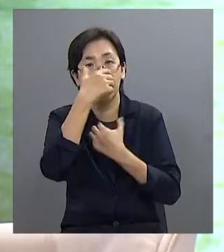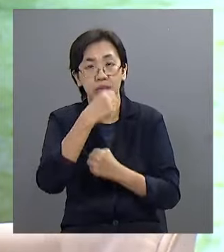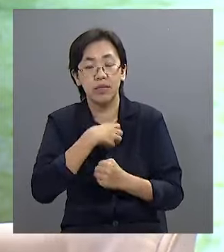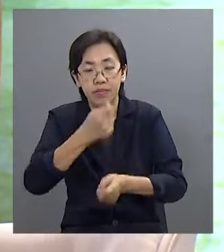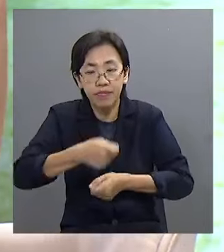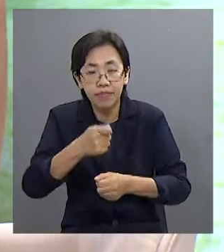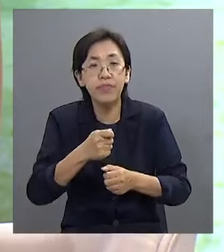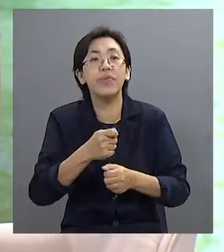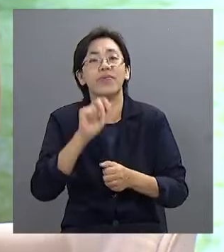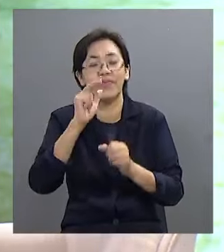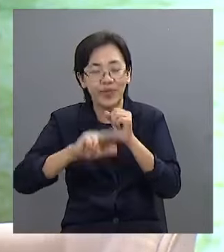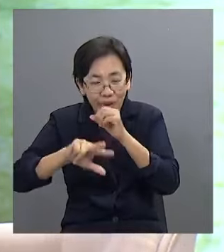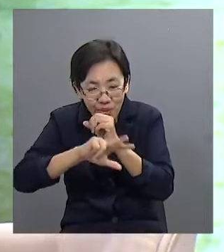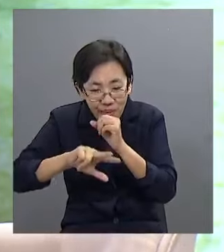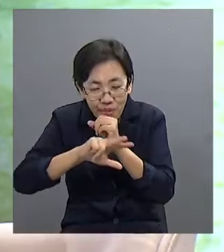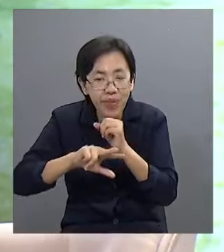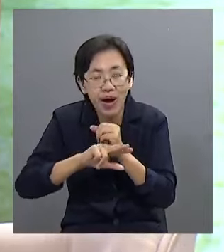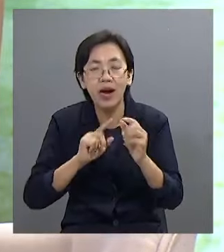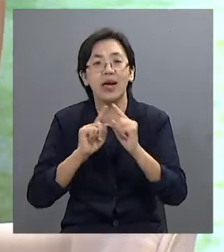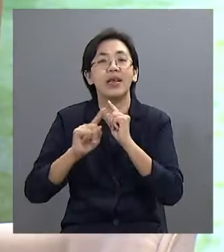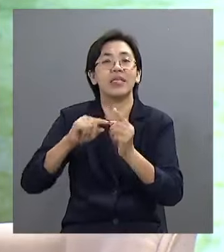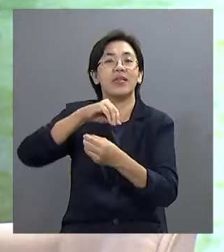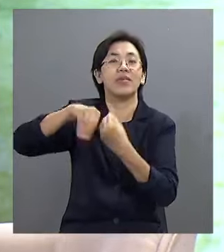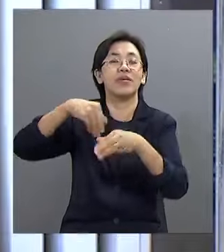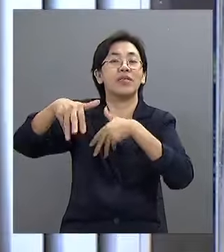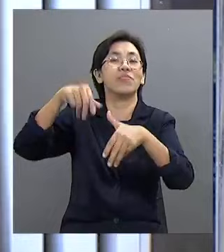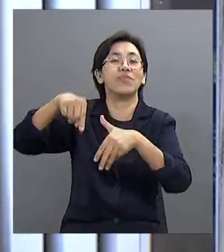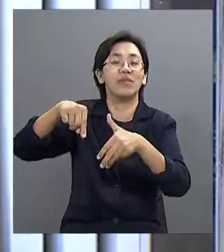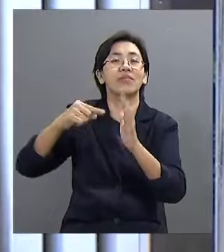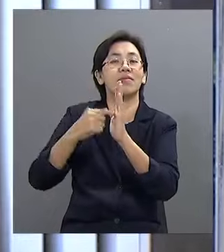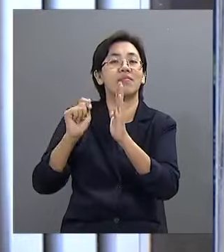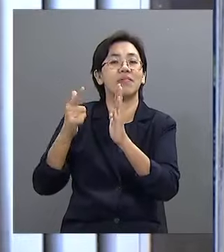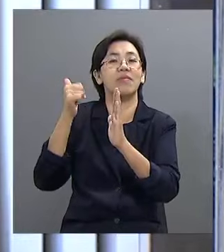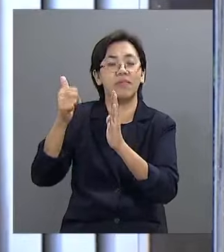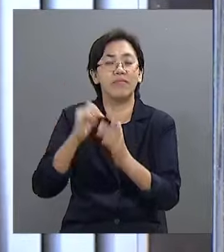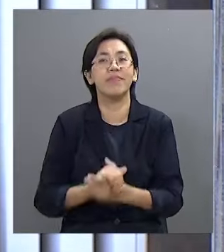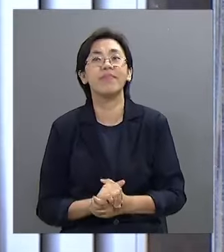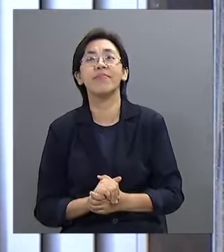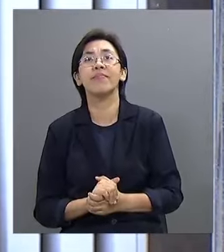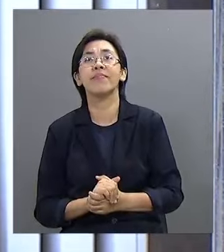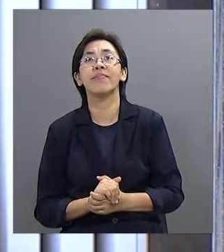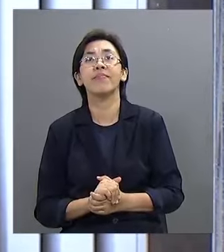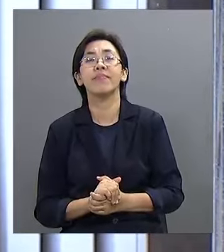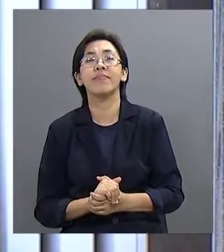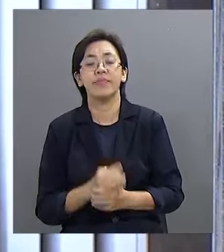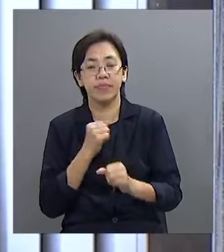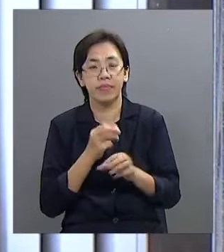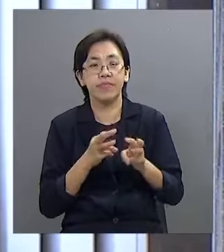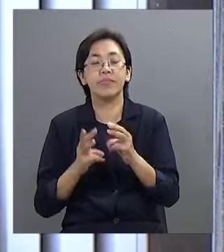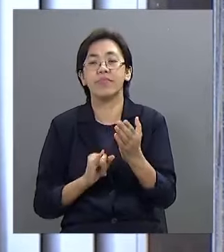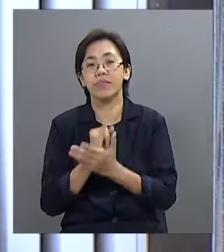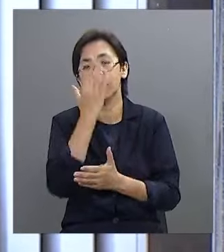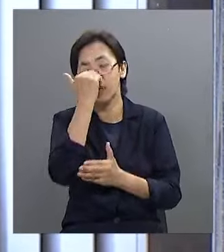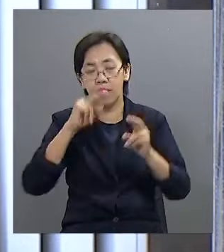าหกิจชุมชนจังหวัดอ่างทองนั่นเองค่ะ เอาละครับคุณผู้ชมครับเอาเขาทำให้มันถูกต้องเพราะเวลาตรวจสอบอะไรขึ้นมาเ